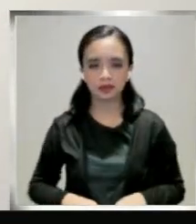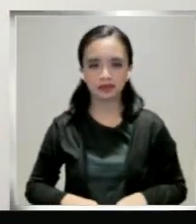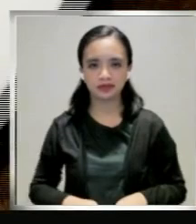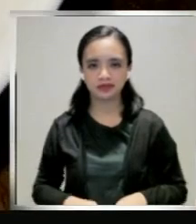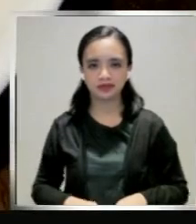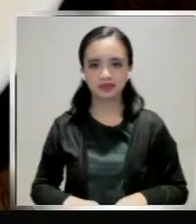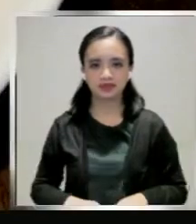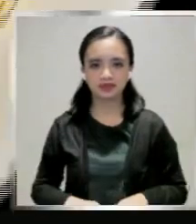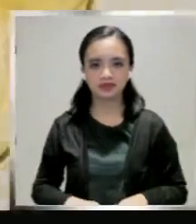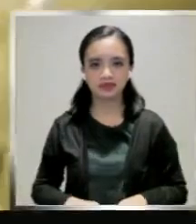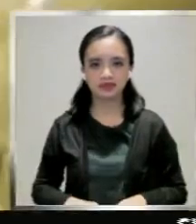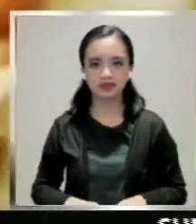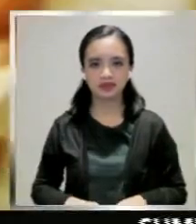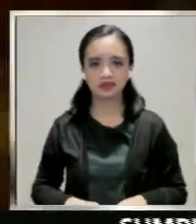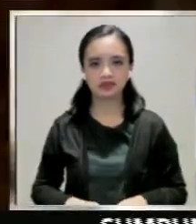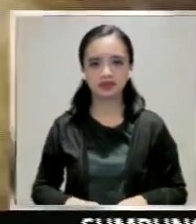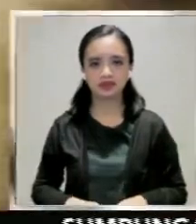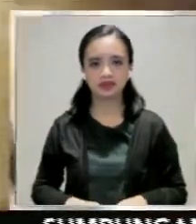chicharon